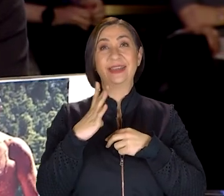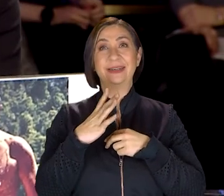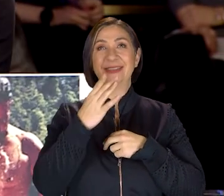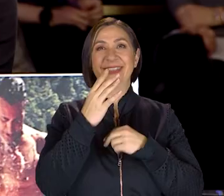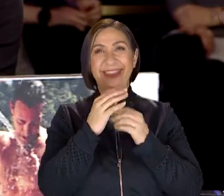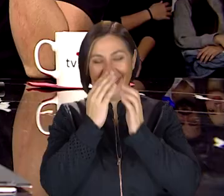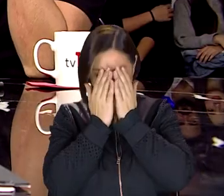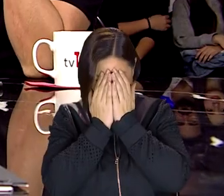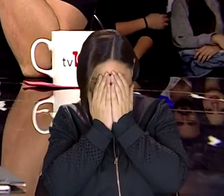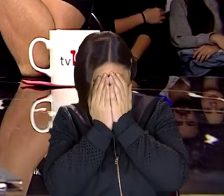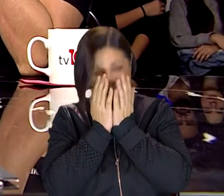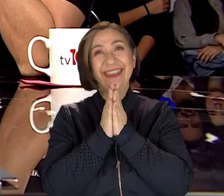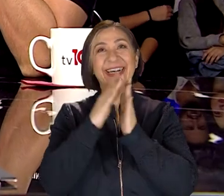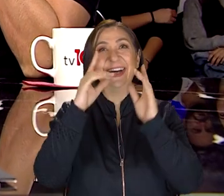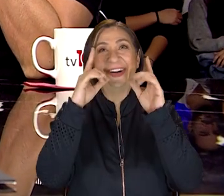illüzyonu var. O ne abi?